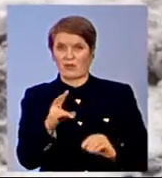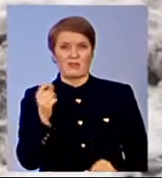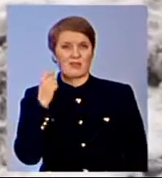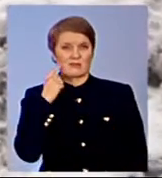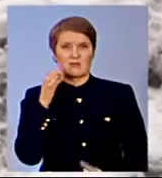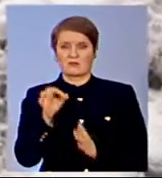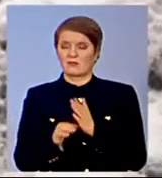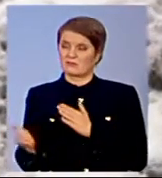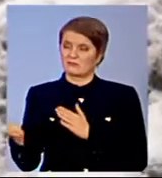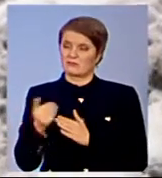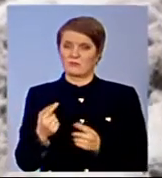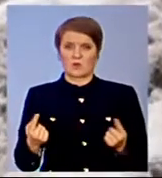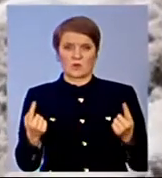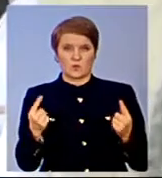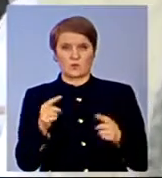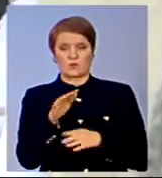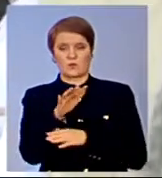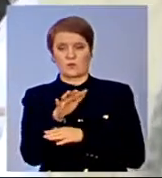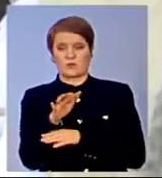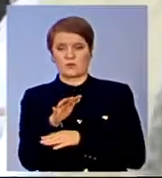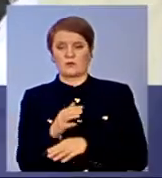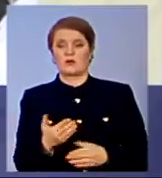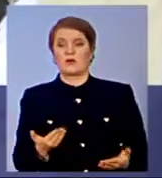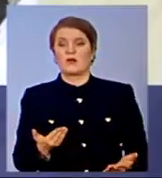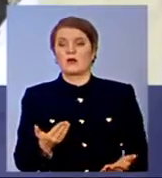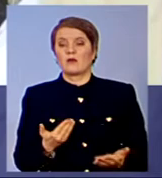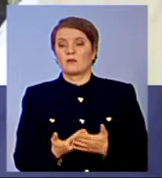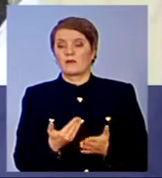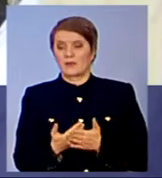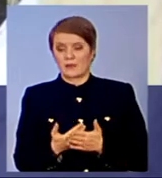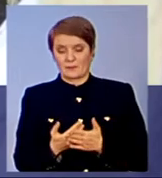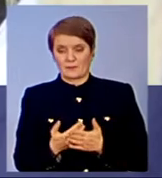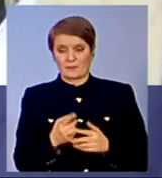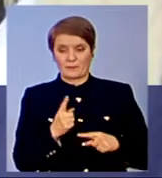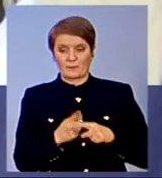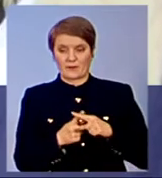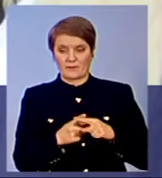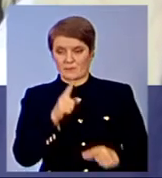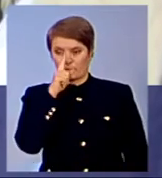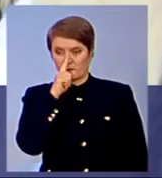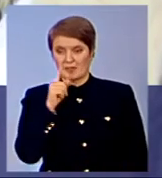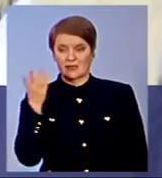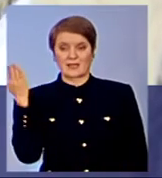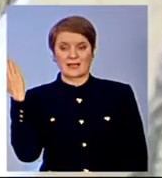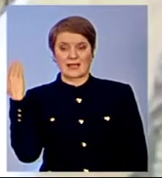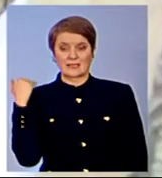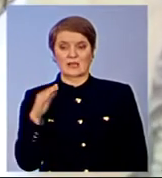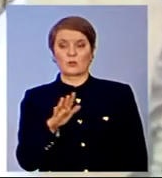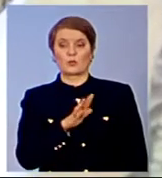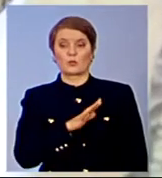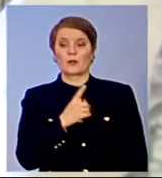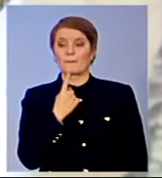одразу визивають крупнокаліберну артилерію. Десь буквально з півмісяця назад були